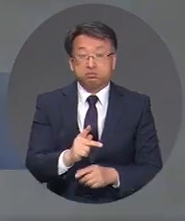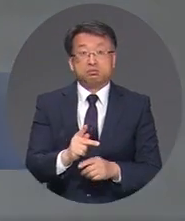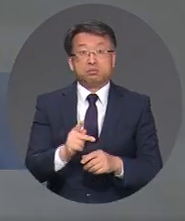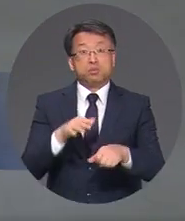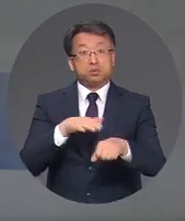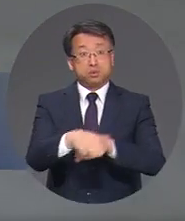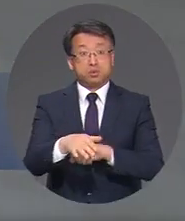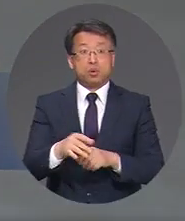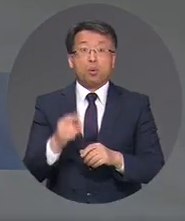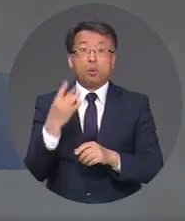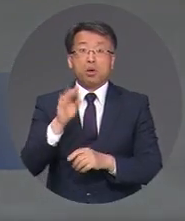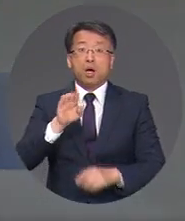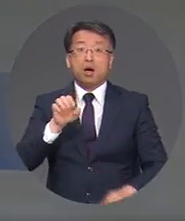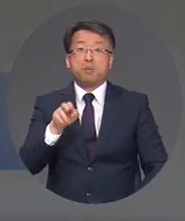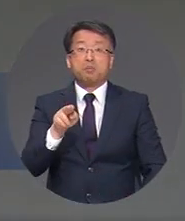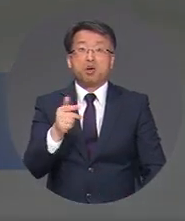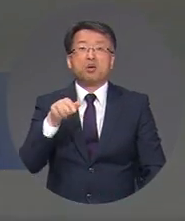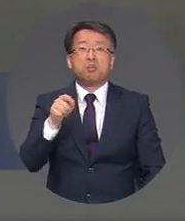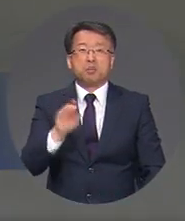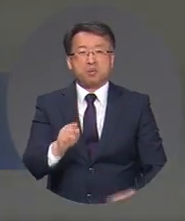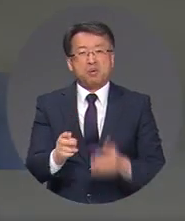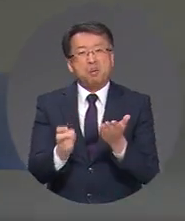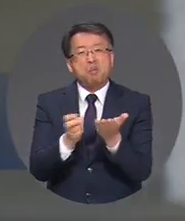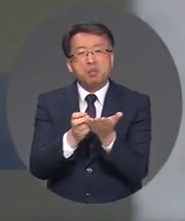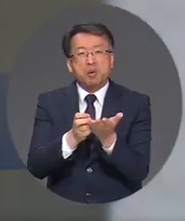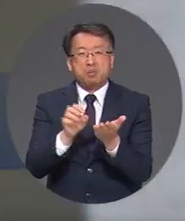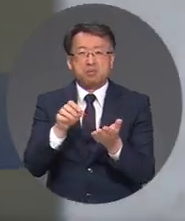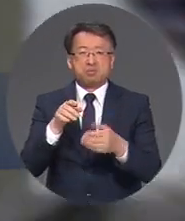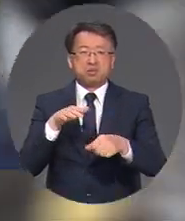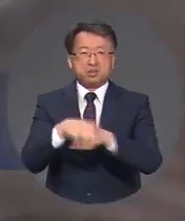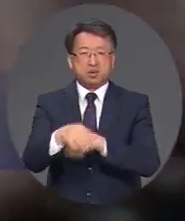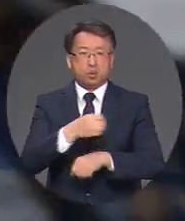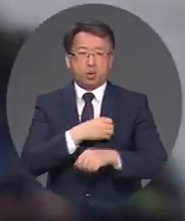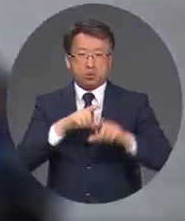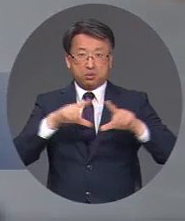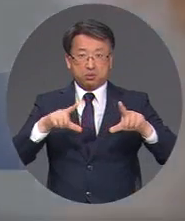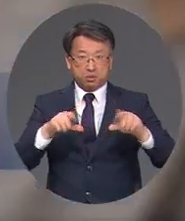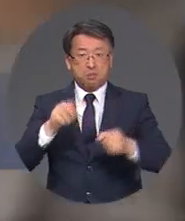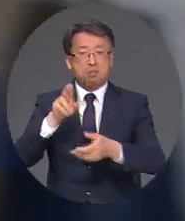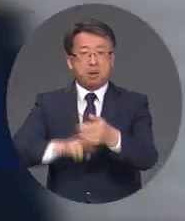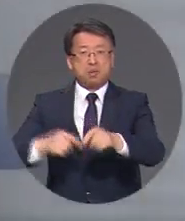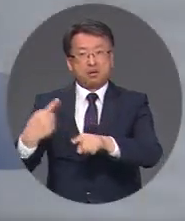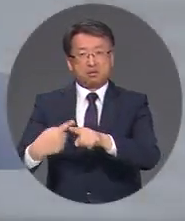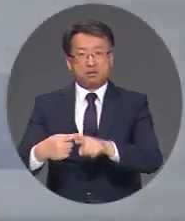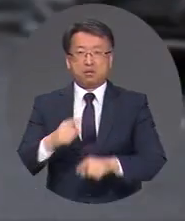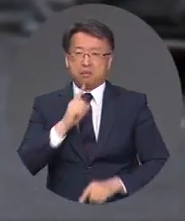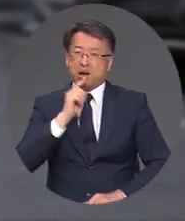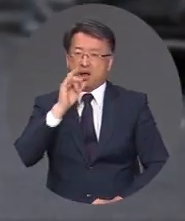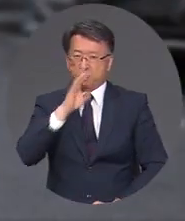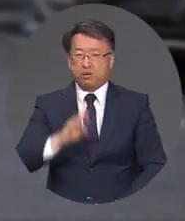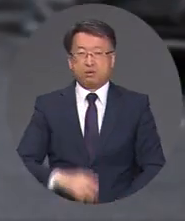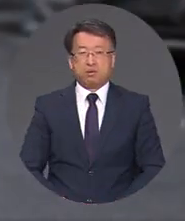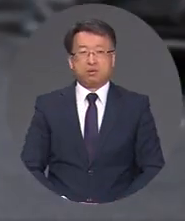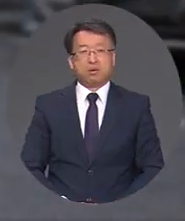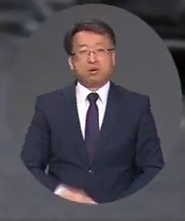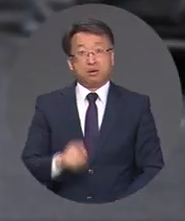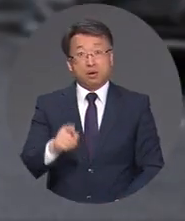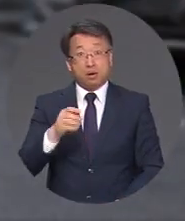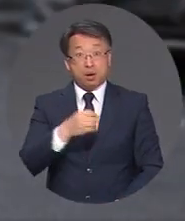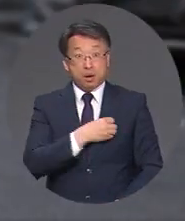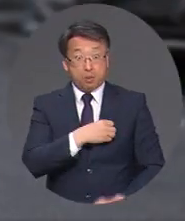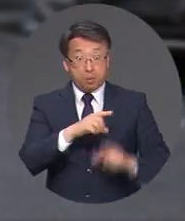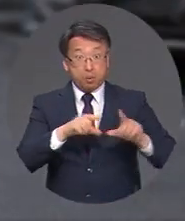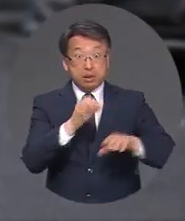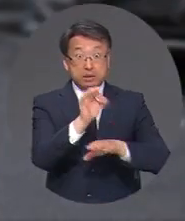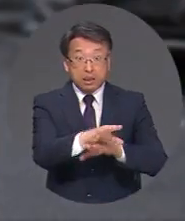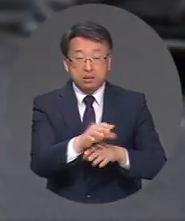현실적으로는 편법 회원권 분양한 거랑 똑같은 얘기예요. 그건 말이 안 되는 거죠. 리조트 회원권을 구입한 일부